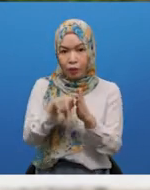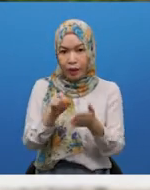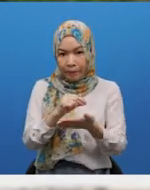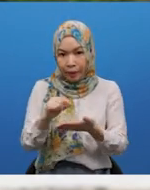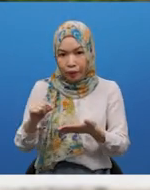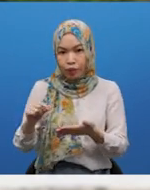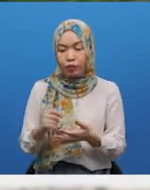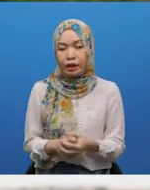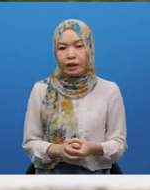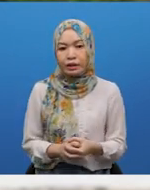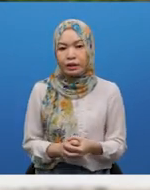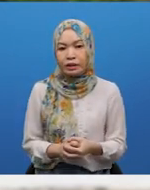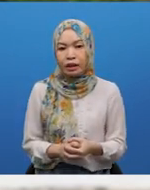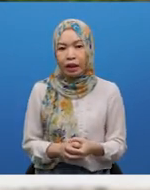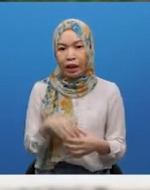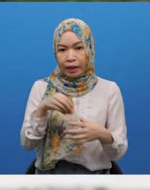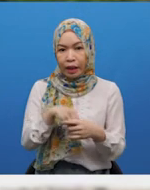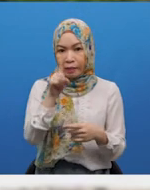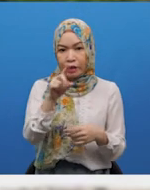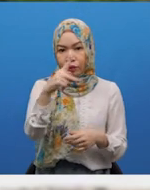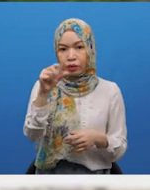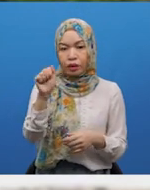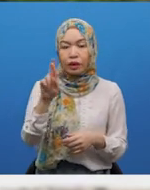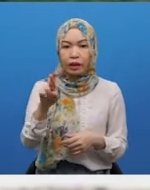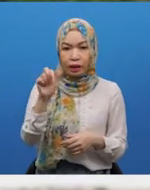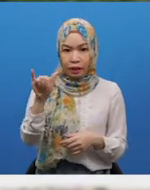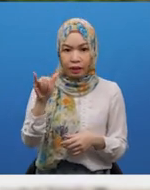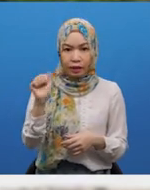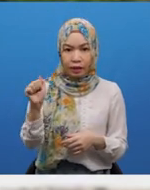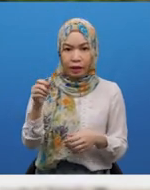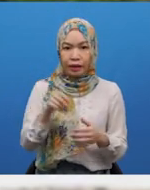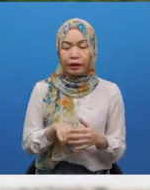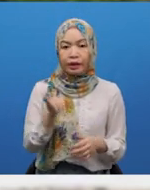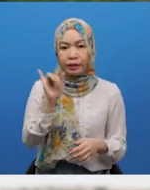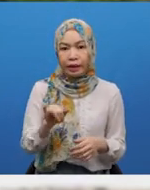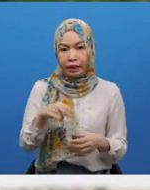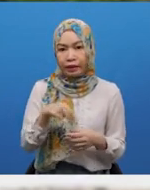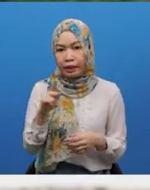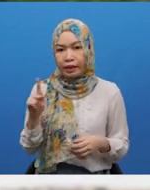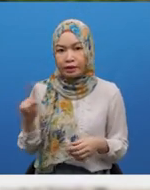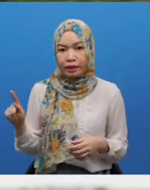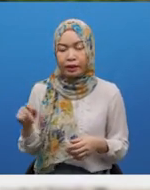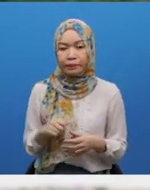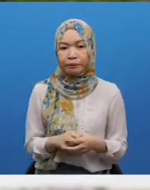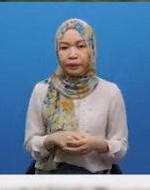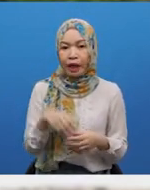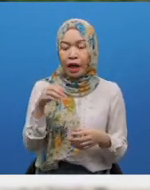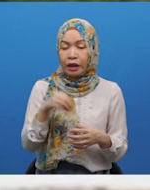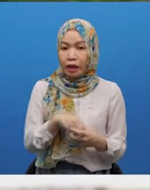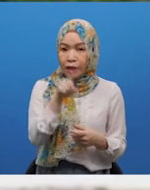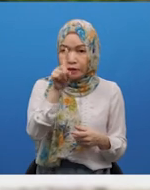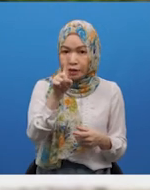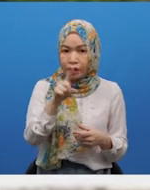pengkarya dalam sesuatu karya yang dihasilkannya. Dalam setiap karya, hanya